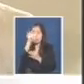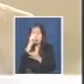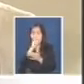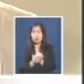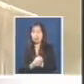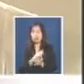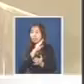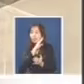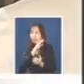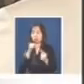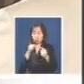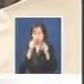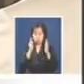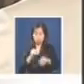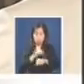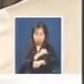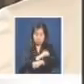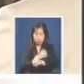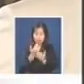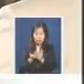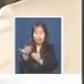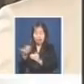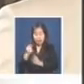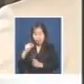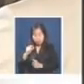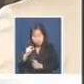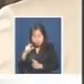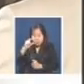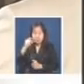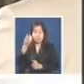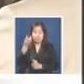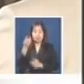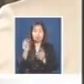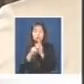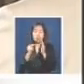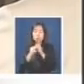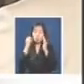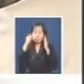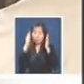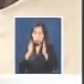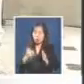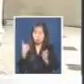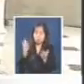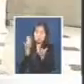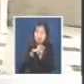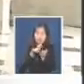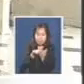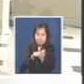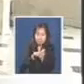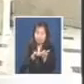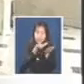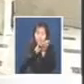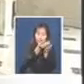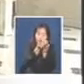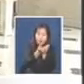ถ้าผู้ใช้แรงงานมีรายได้บ้างเขาทุกท่านก็จะสามารถมีเงินในการที่จะเข้าไปจับจ่